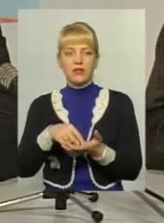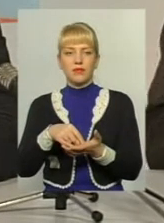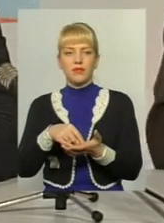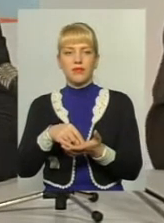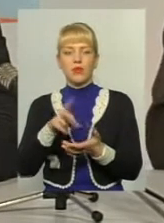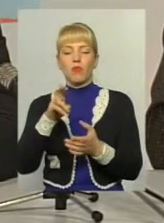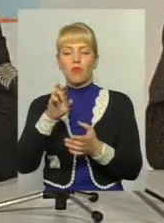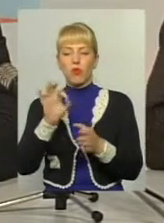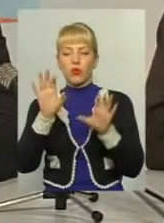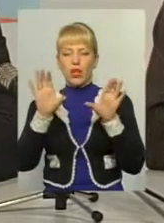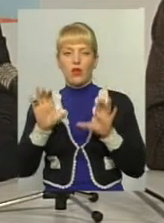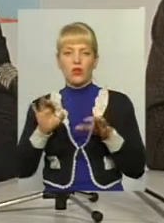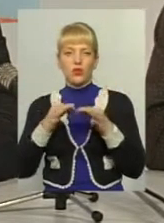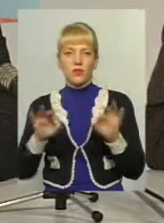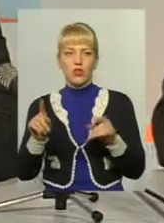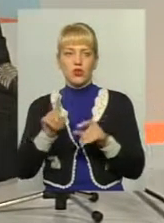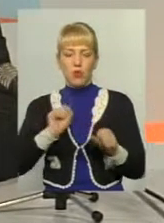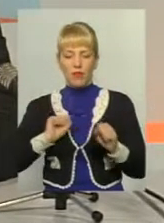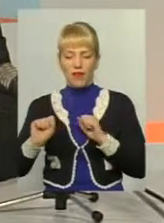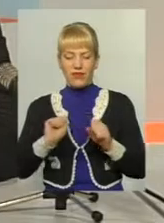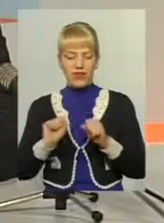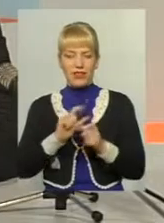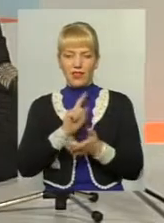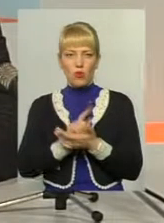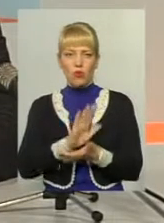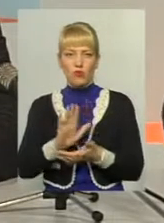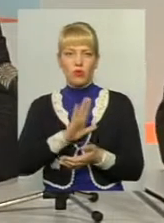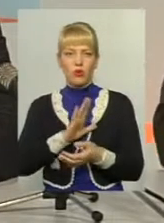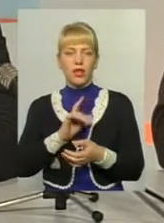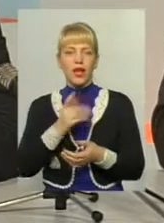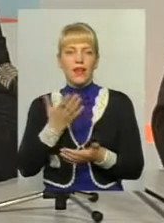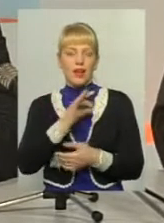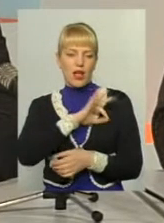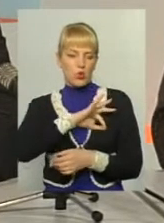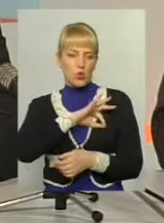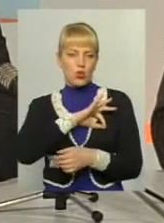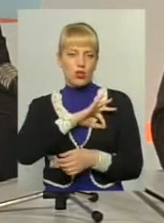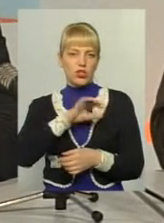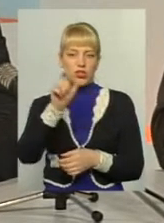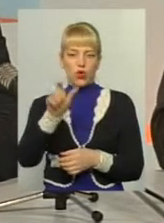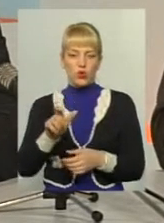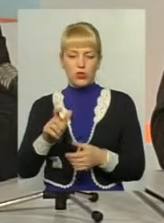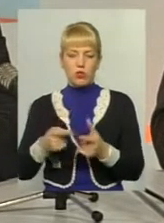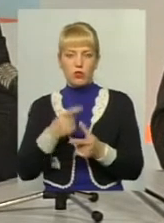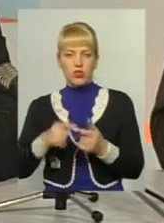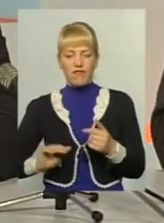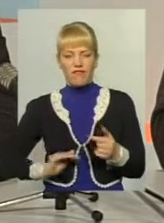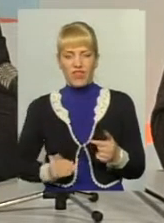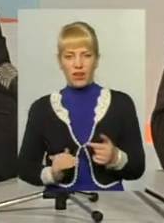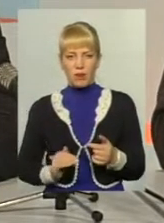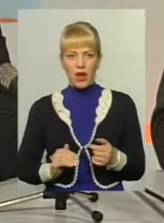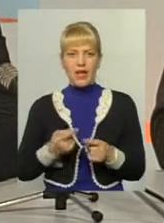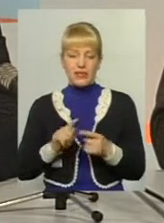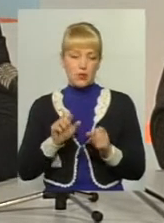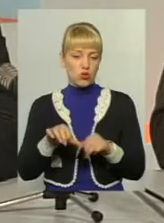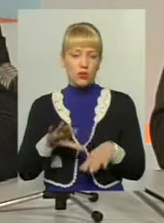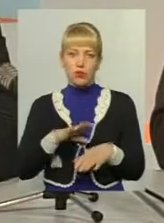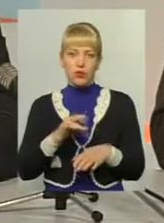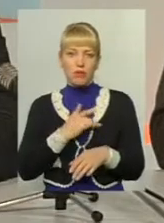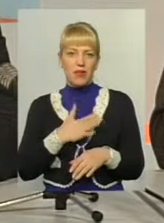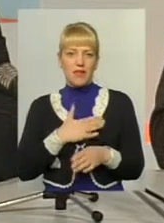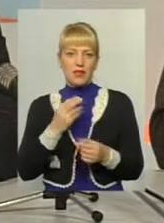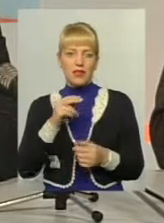Тобто, якщо навіть не буде, то муніципальних ЖЕКів, да, чи муніципальних управляючих компаній дійсно прийдуть з інших